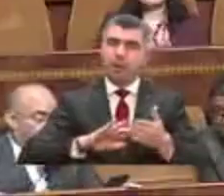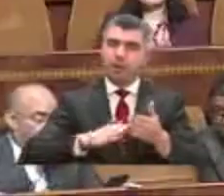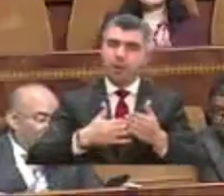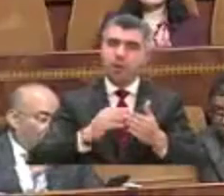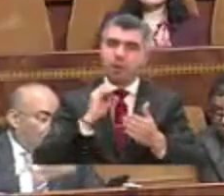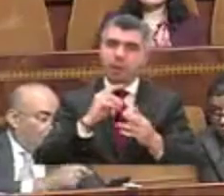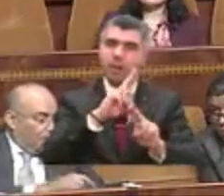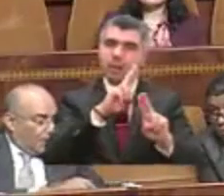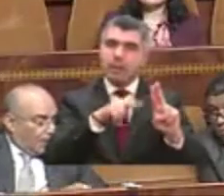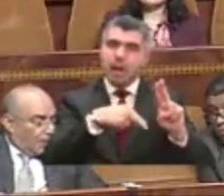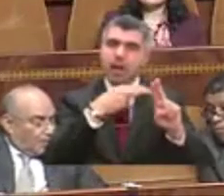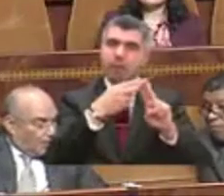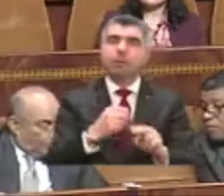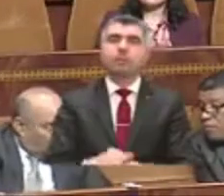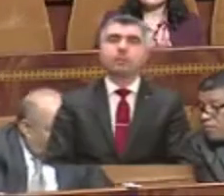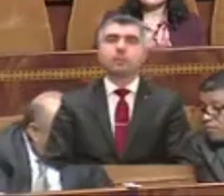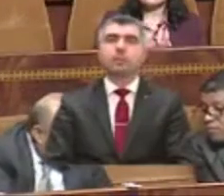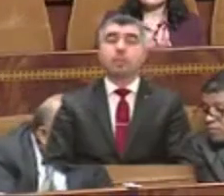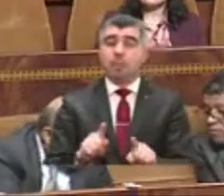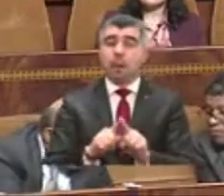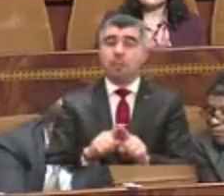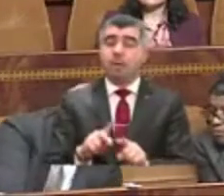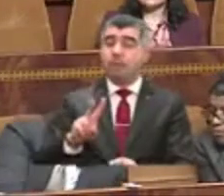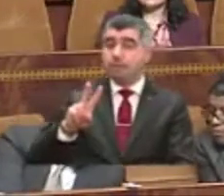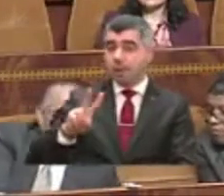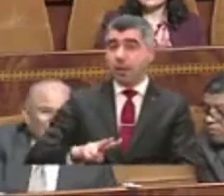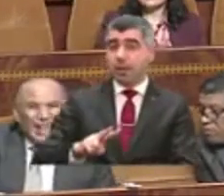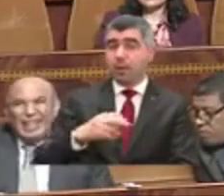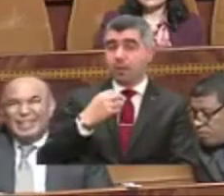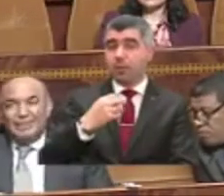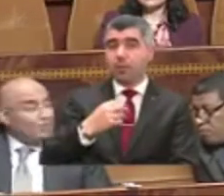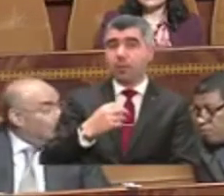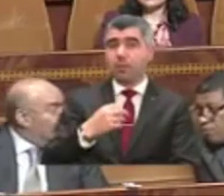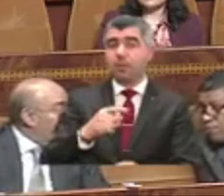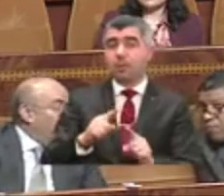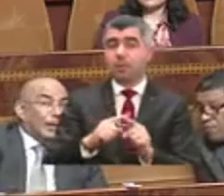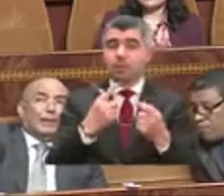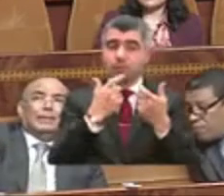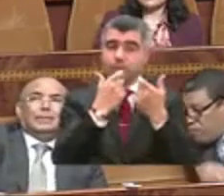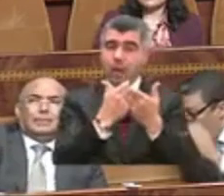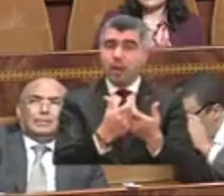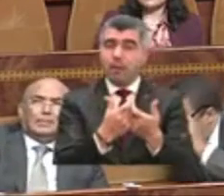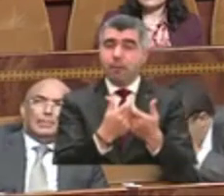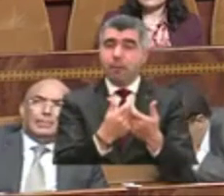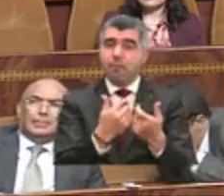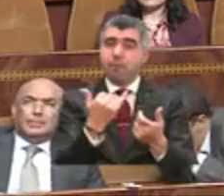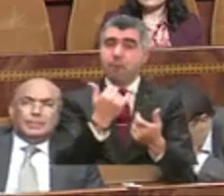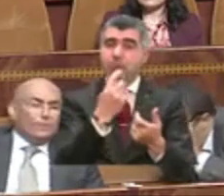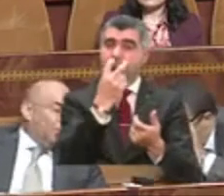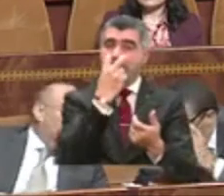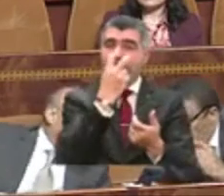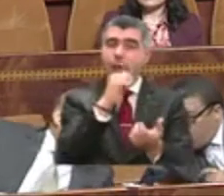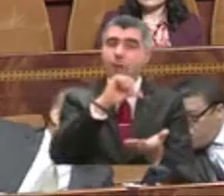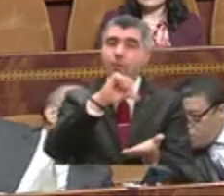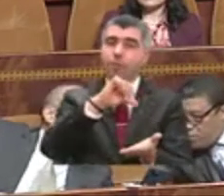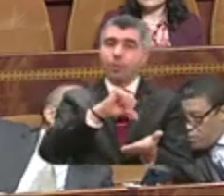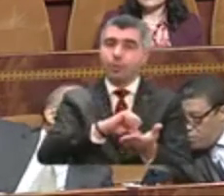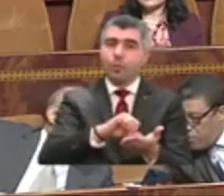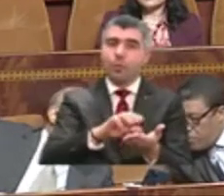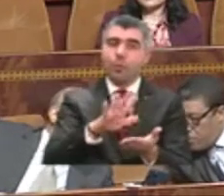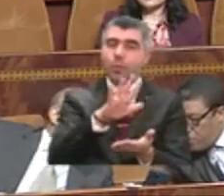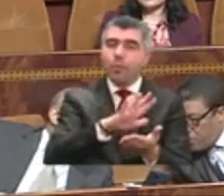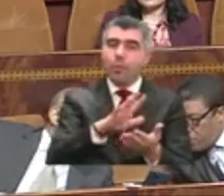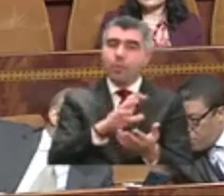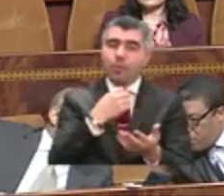سيد الوزير على ما جاء في معرض إجابتك، ولكن في الحقيقة سيد الوزير لسان الحال والواقع في جهة العيون ساقة